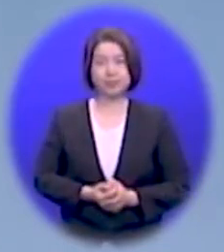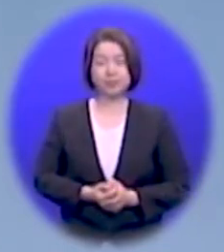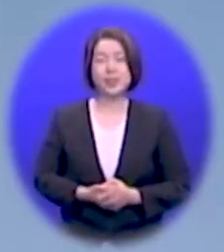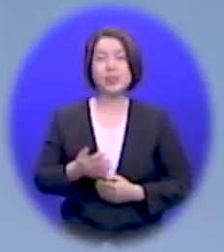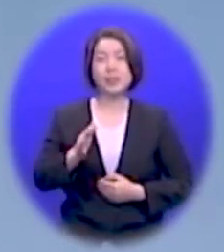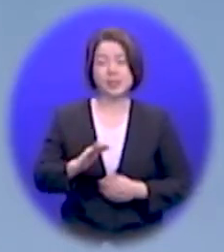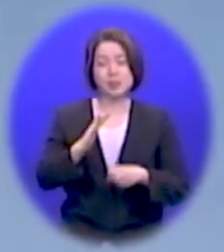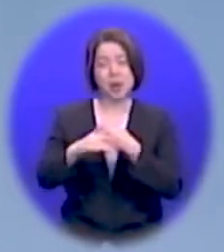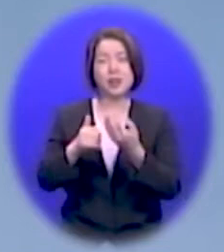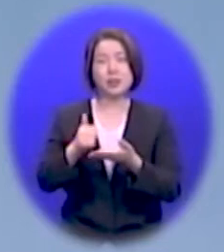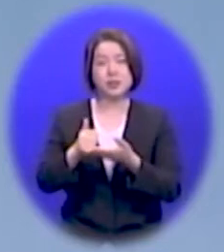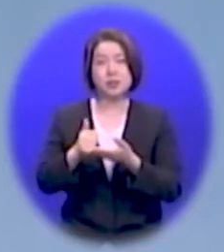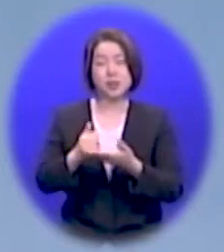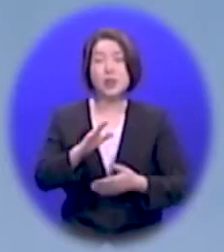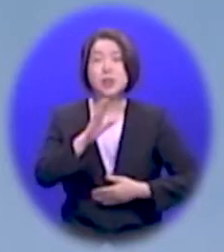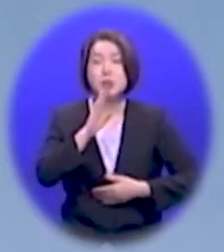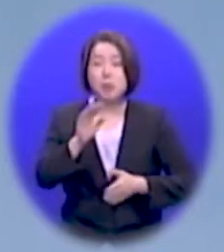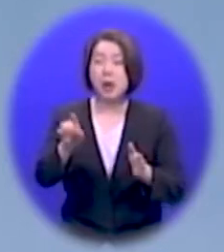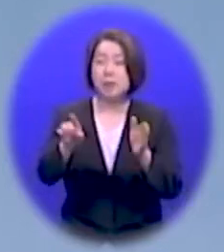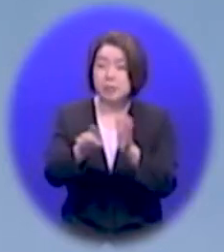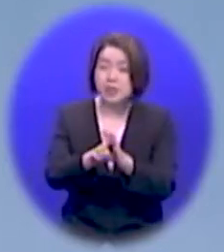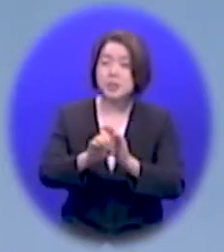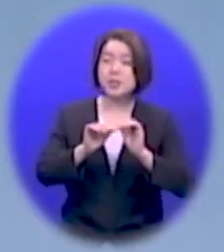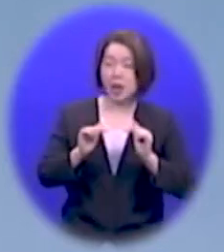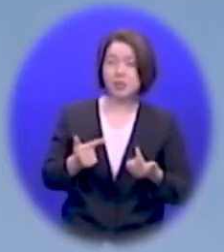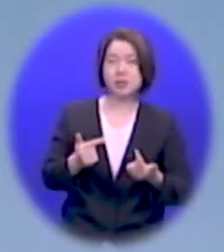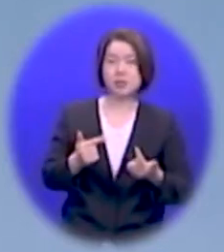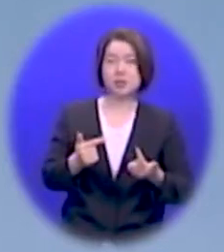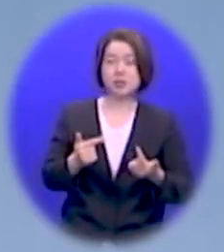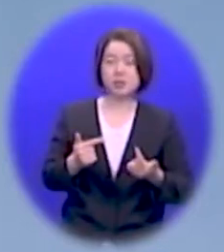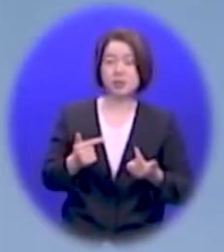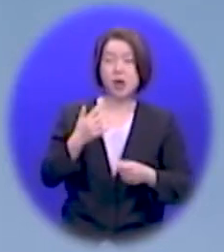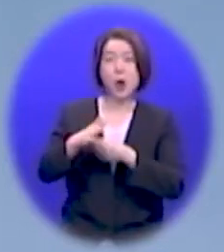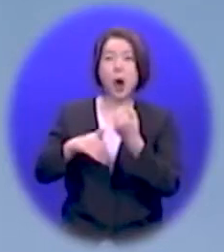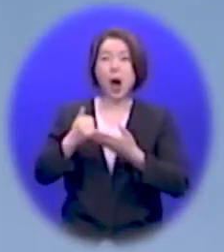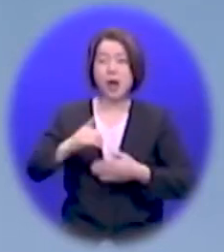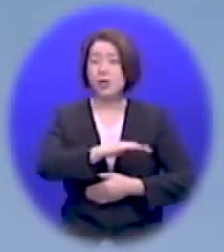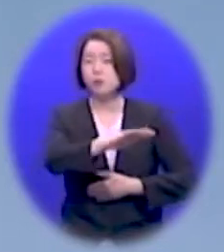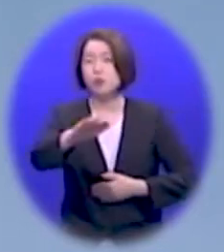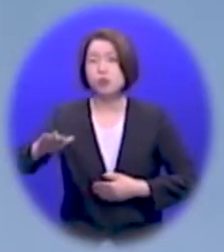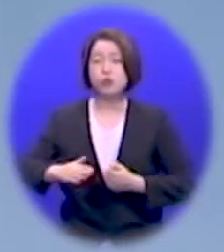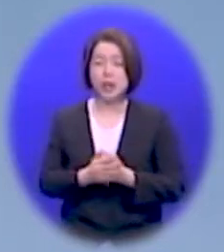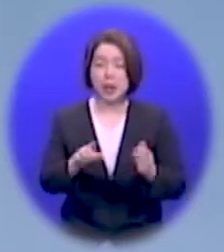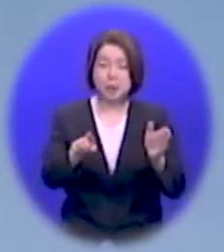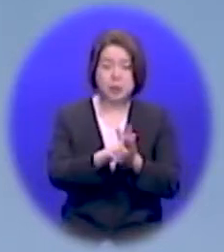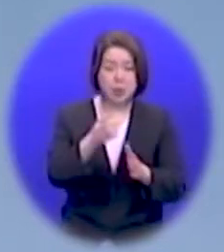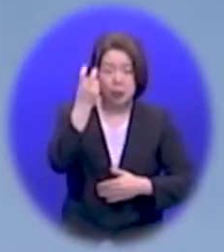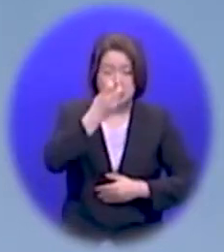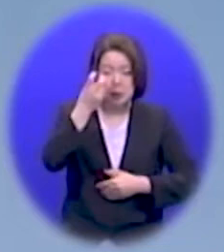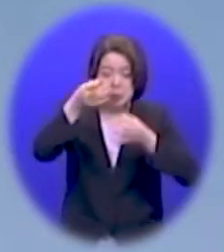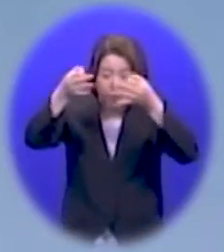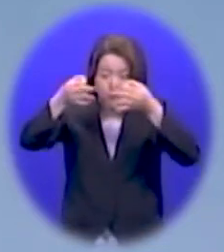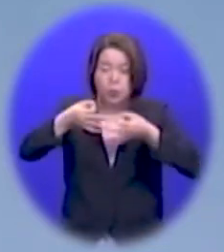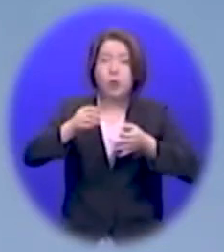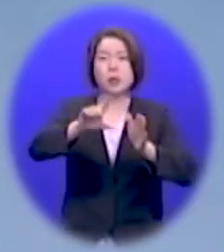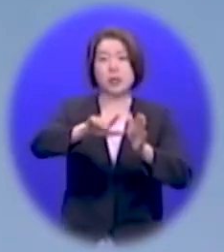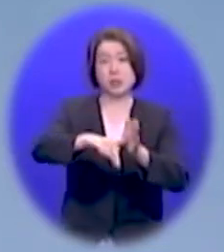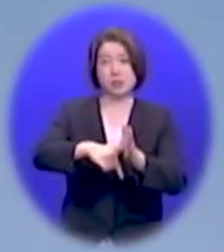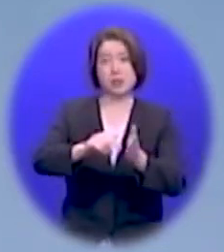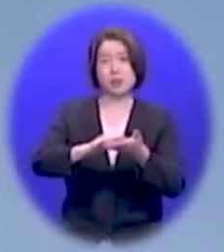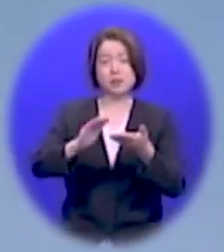하나님 정말 믿는지 안 믿는지 를 하나님이 우리를 신앙을 정범 않은 시간입니다